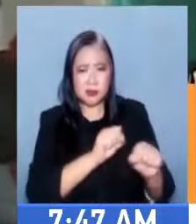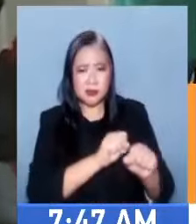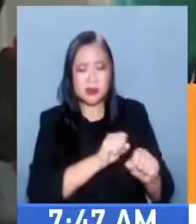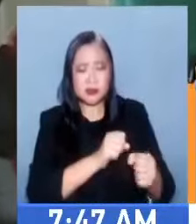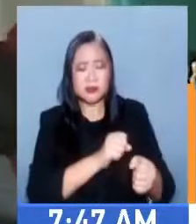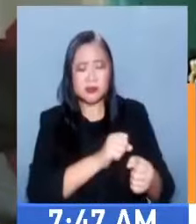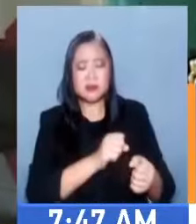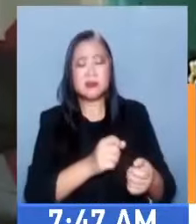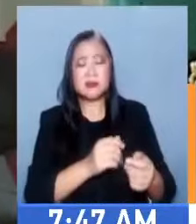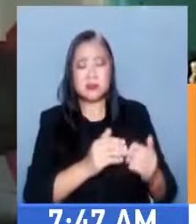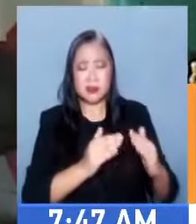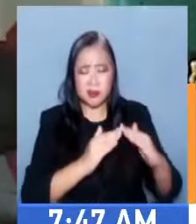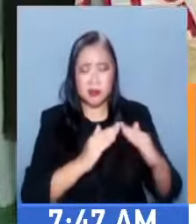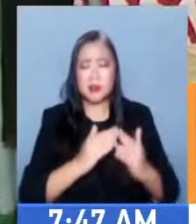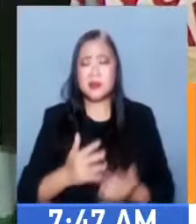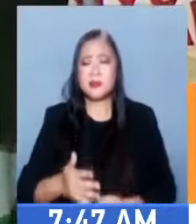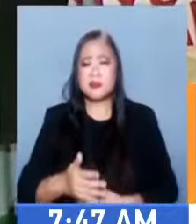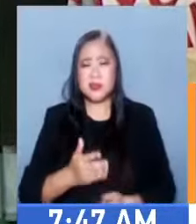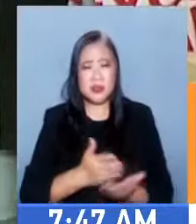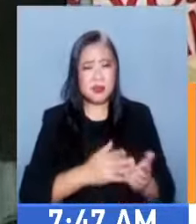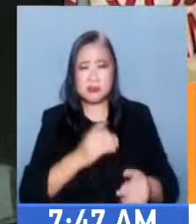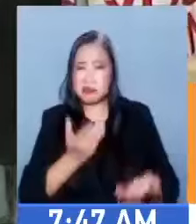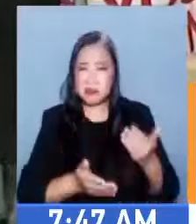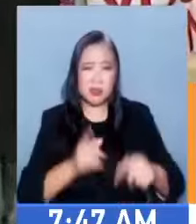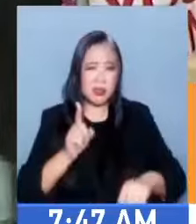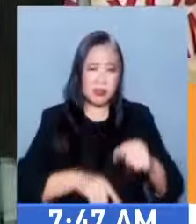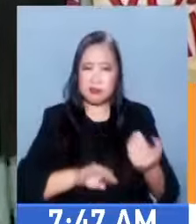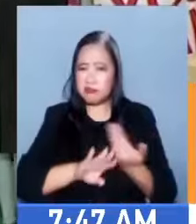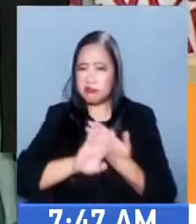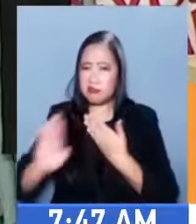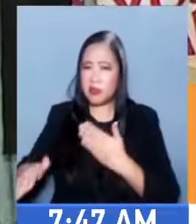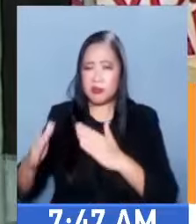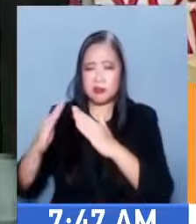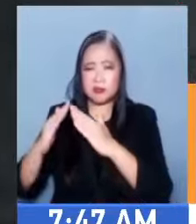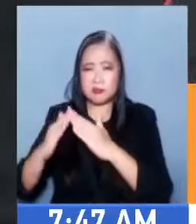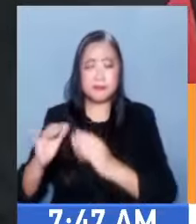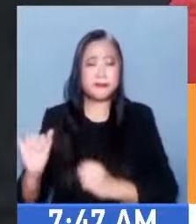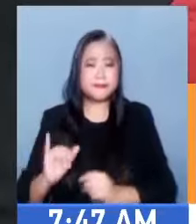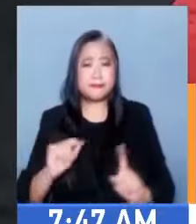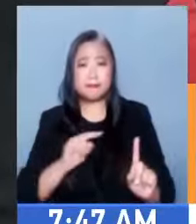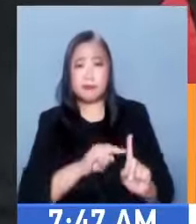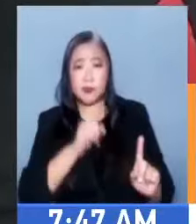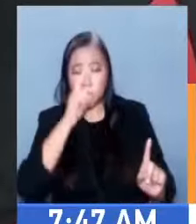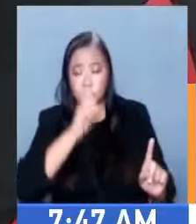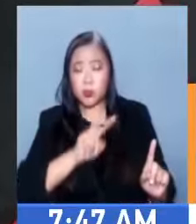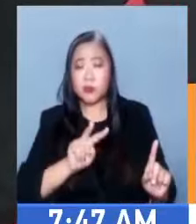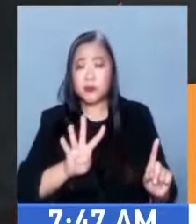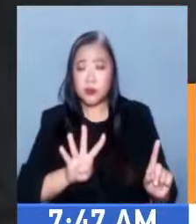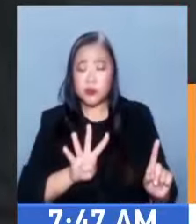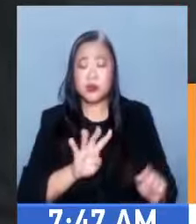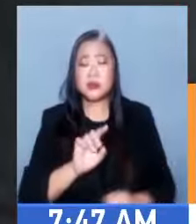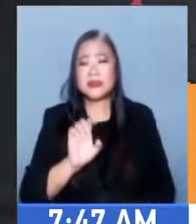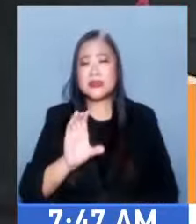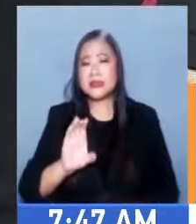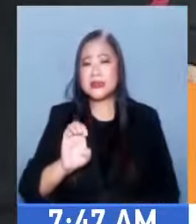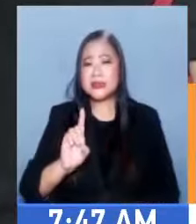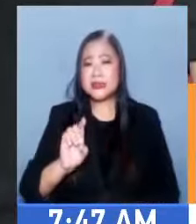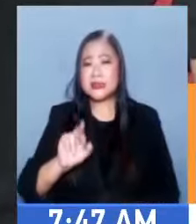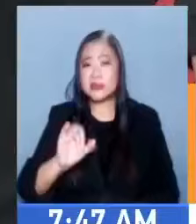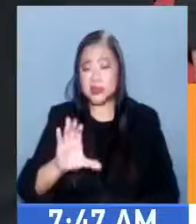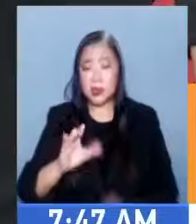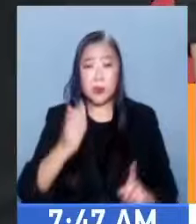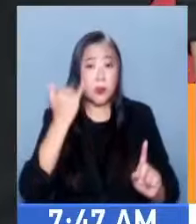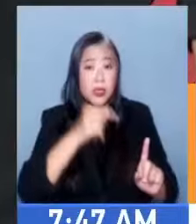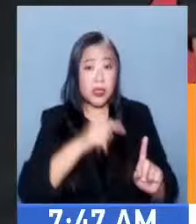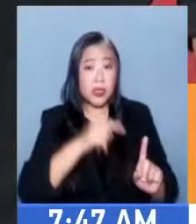posibleng hindi na makabalik sa kanilang bahay katulad ng 24 years old na si C ang mismong lupa kasi na kinatitirikan ng kanyang bahay